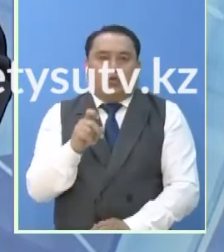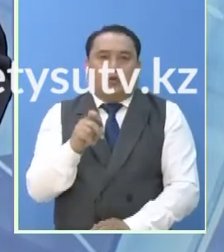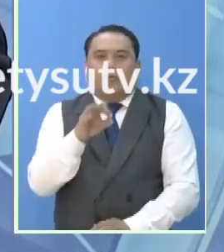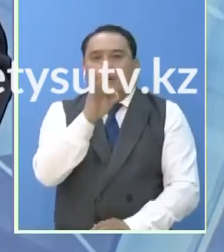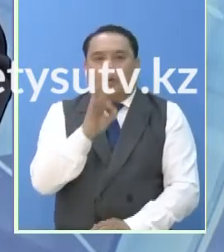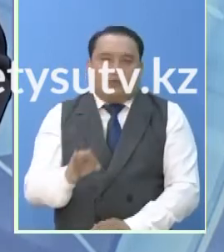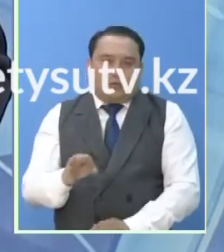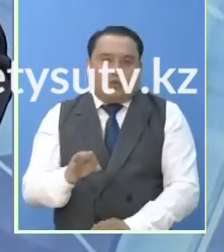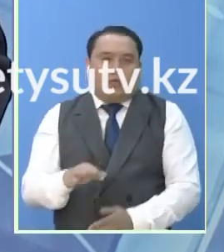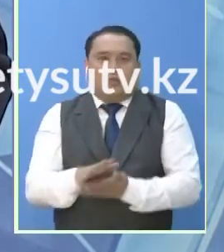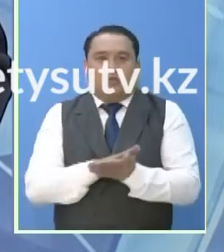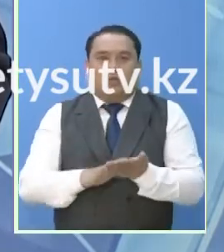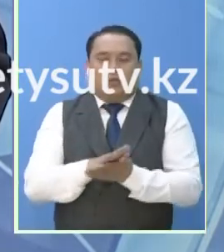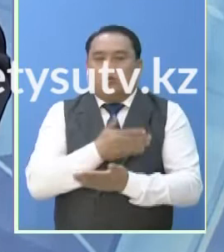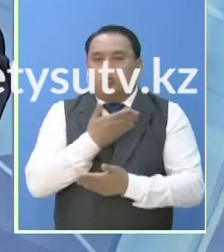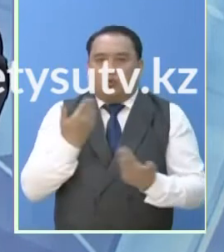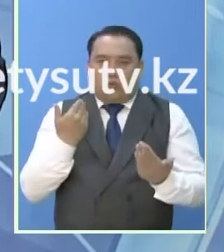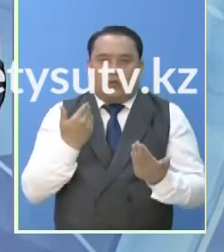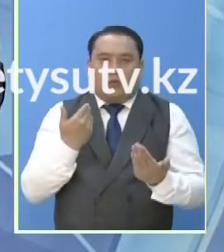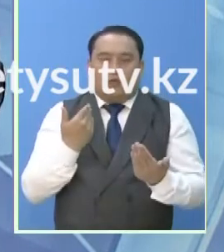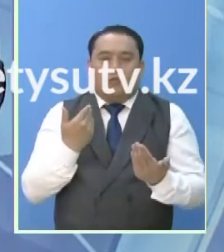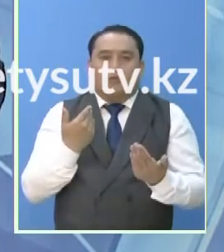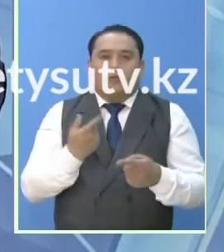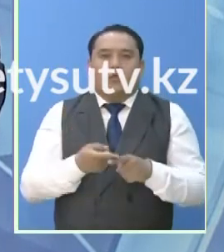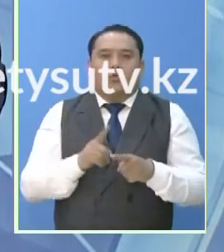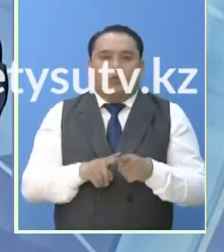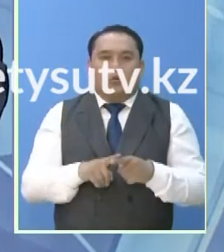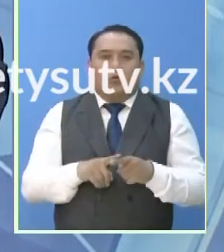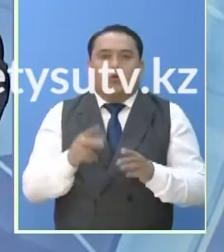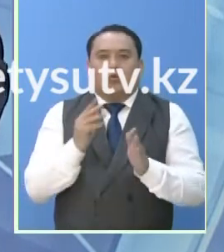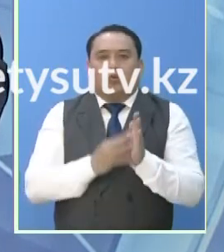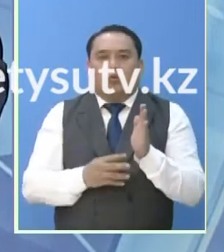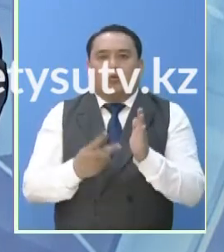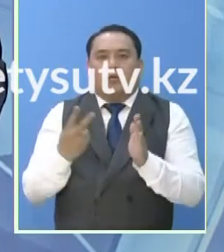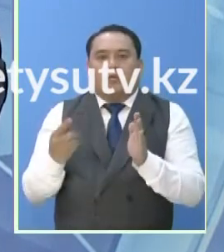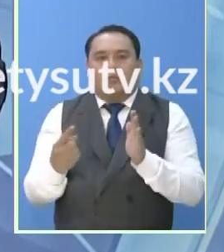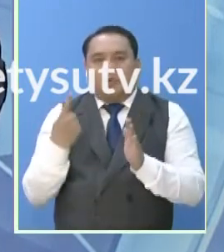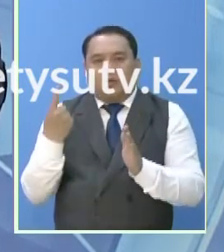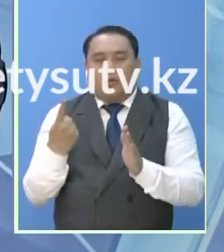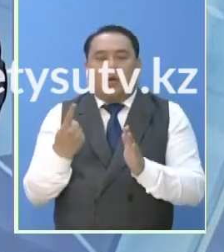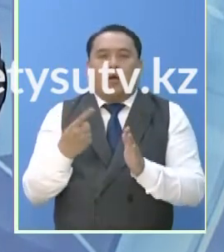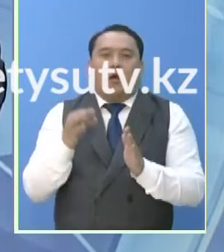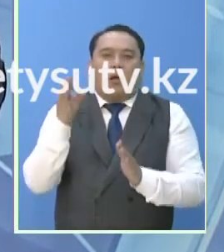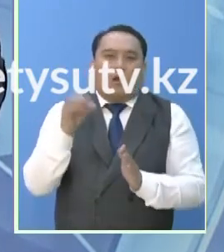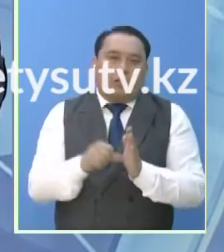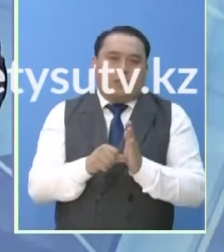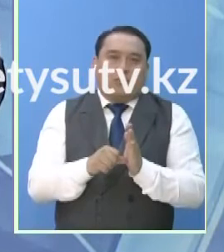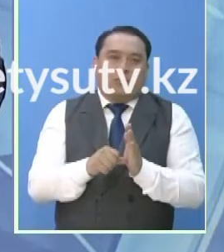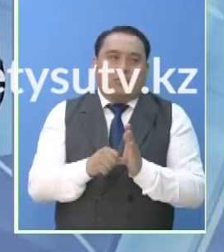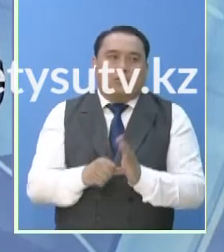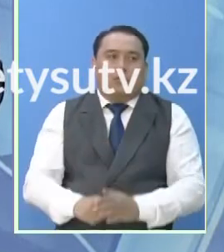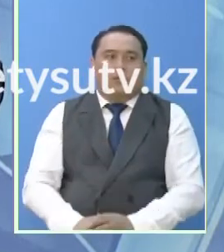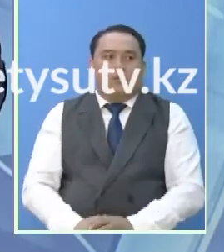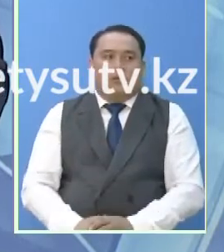100% вакцина ешқандай жоқ, сондай вакцина. Спутник V 91.6% ол вакцина ол. Арман мырза, осы